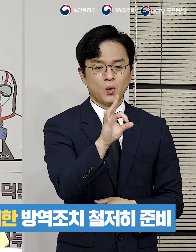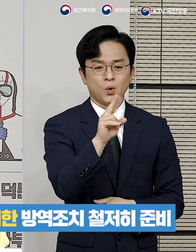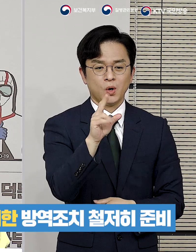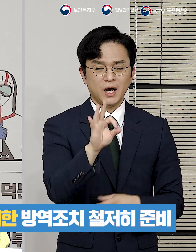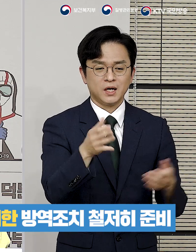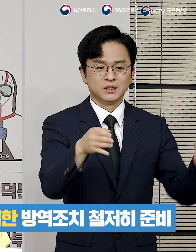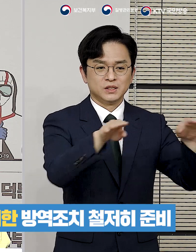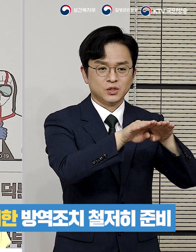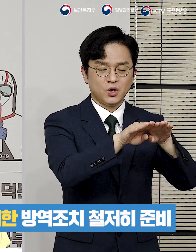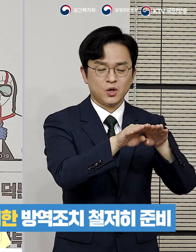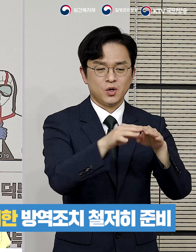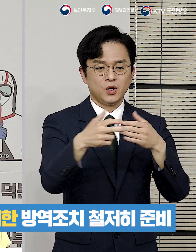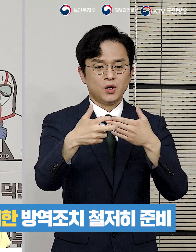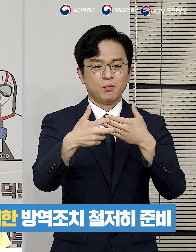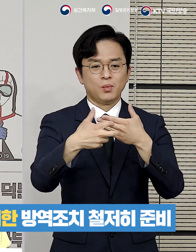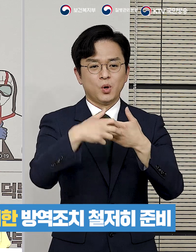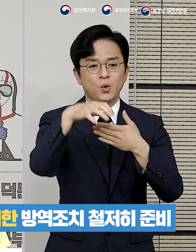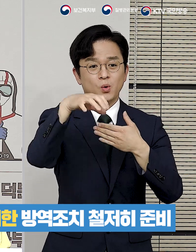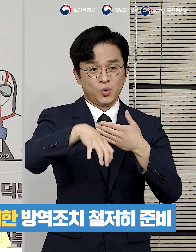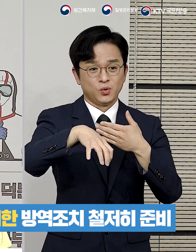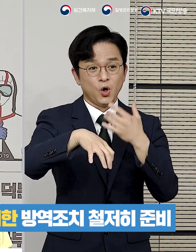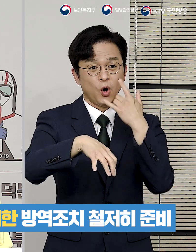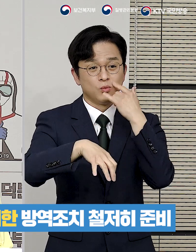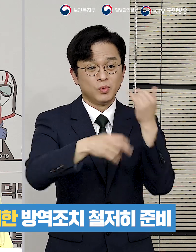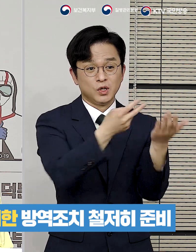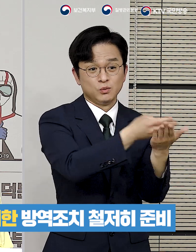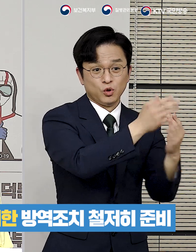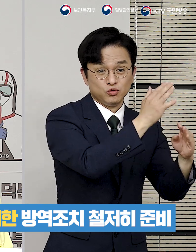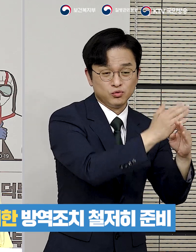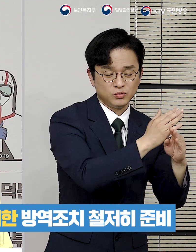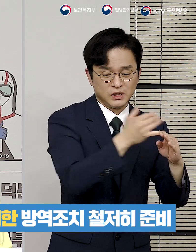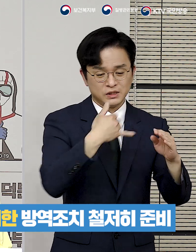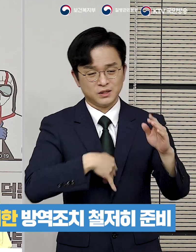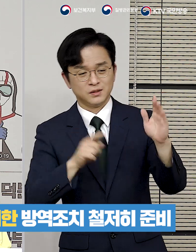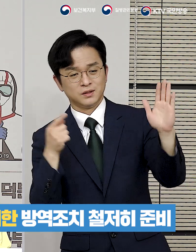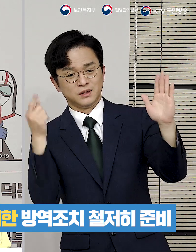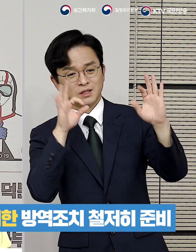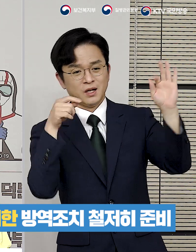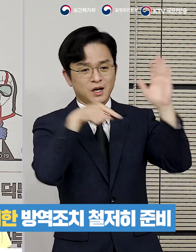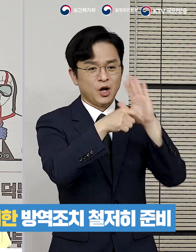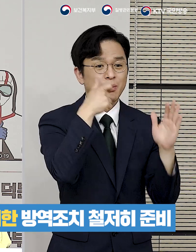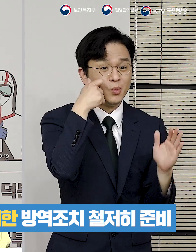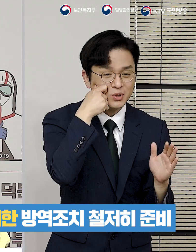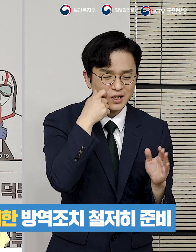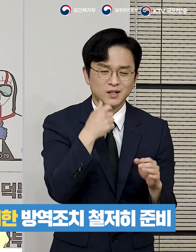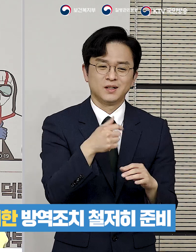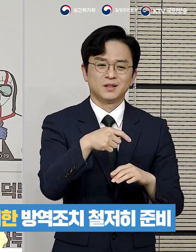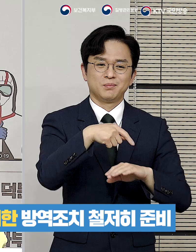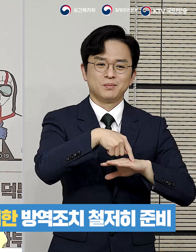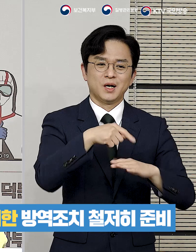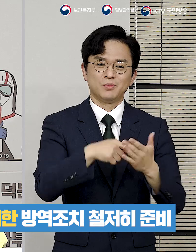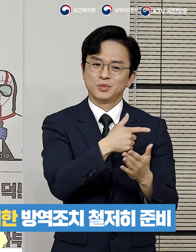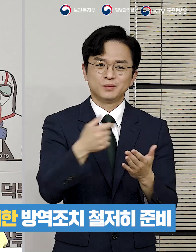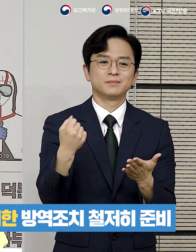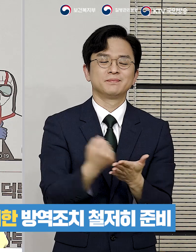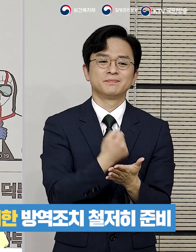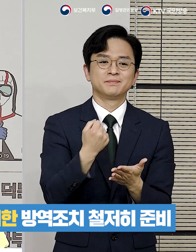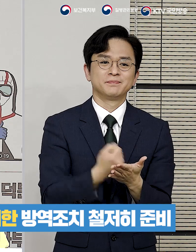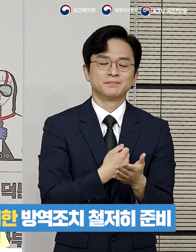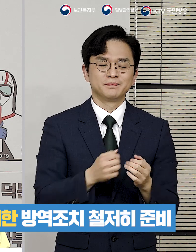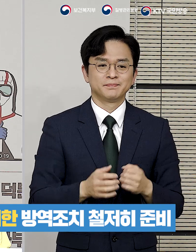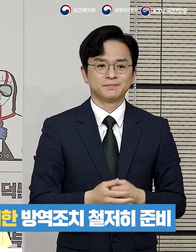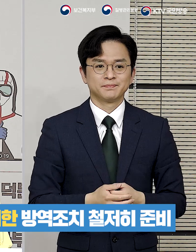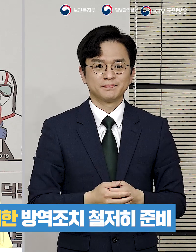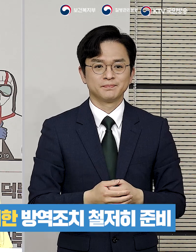높은 요양시설이나 요양병원에 계셔서 부모님을 직접 뵙지 못하는 분들께는 매우 송구한